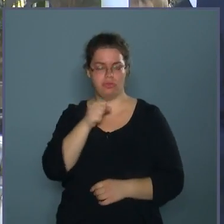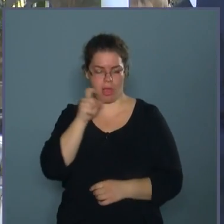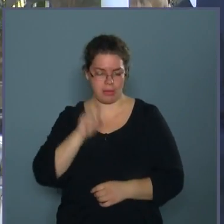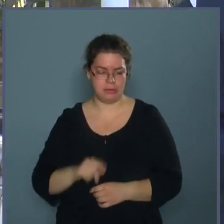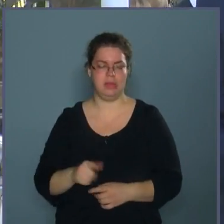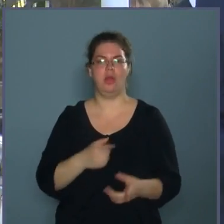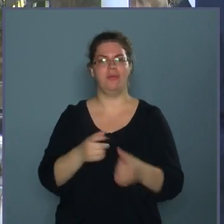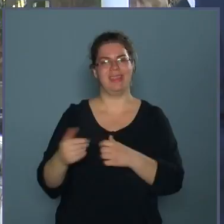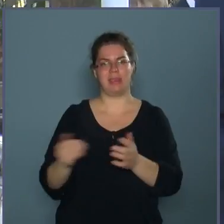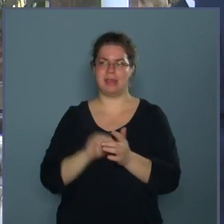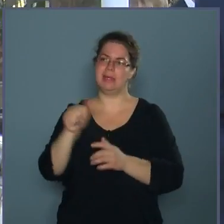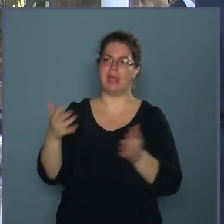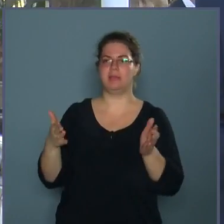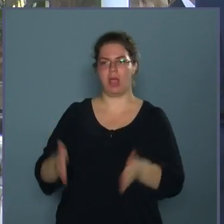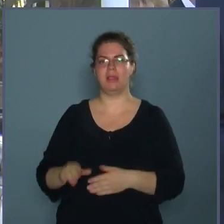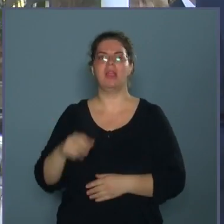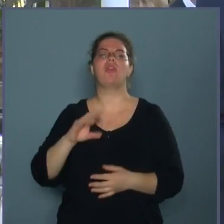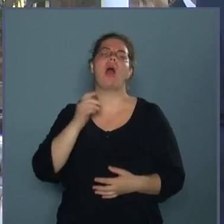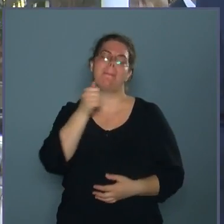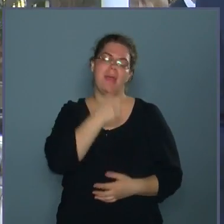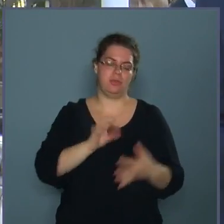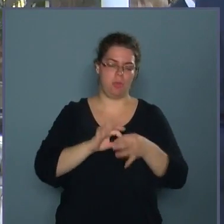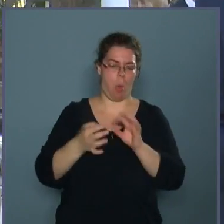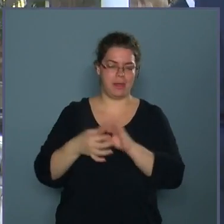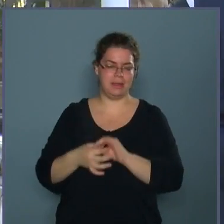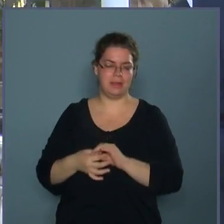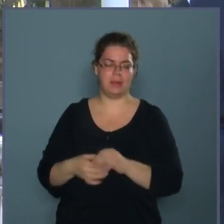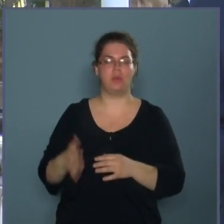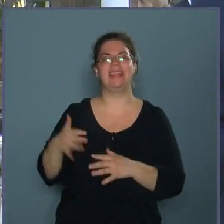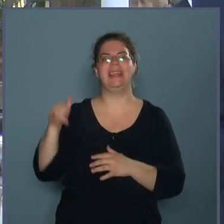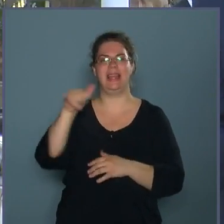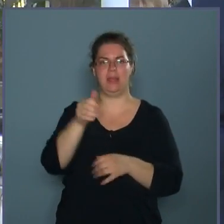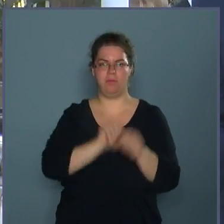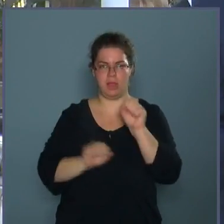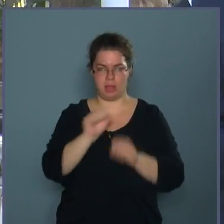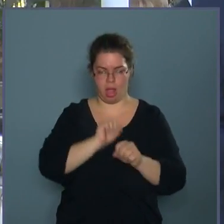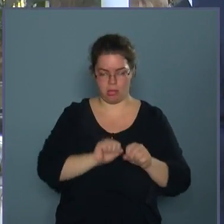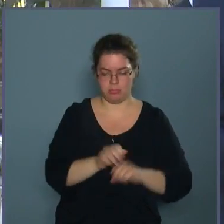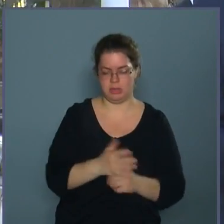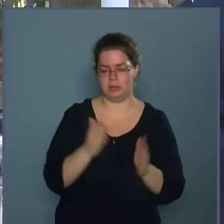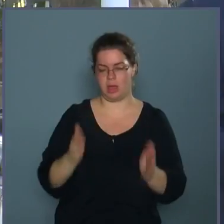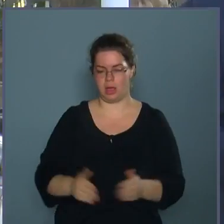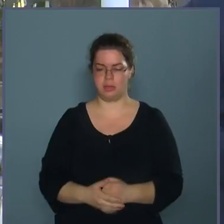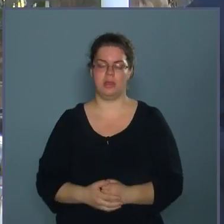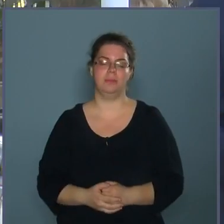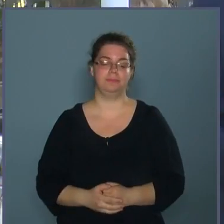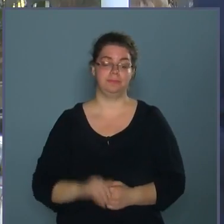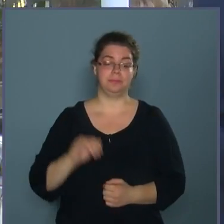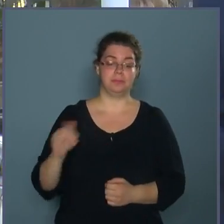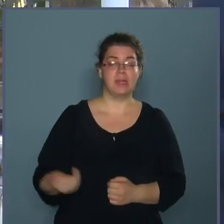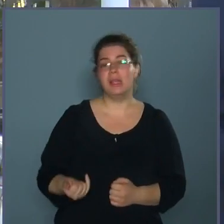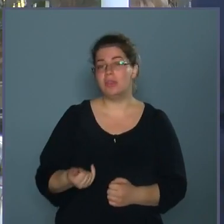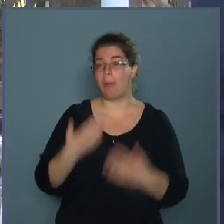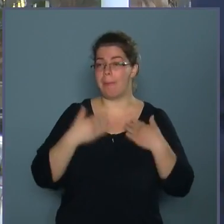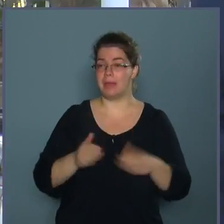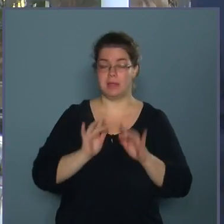szakasza, valamint a pest-lőrinci honi légvédelmi tüzérezred 4 közepes lövege. A páncélelhárító